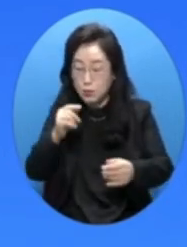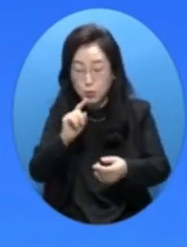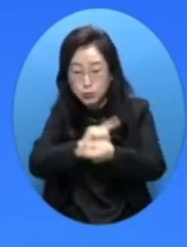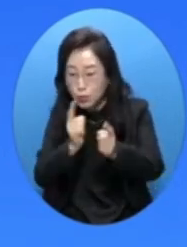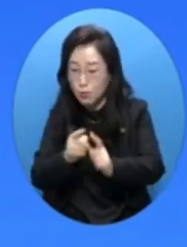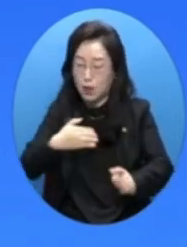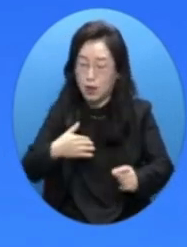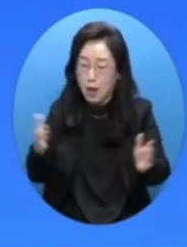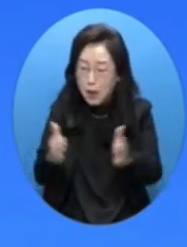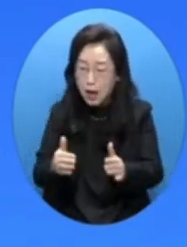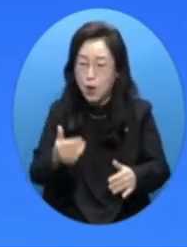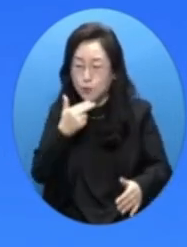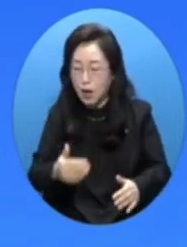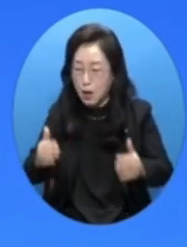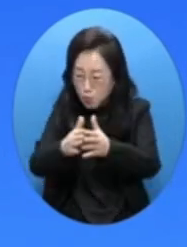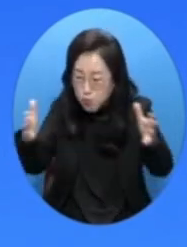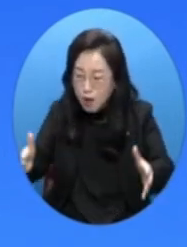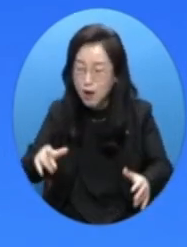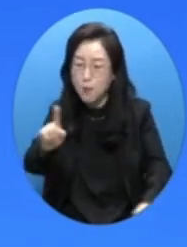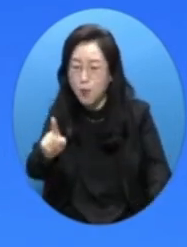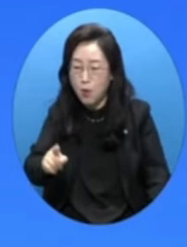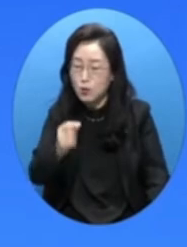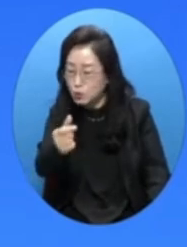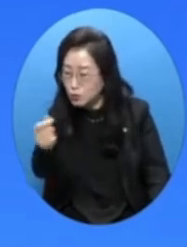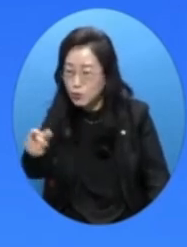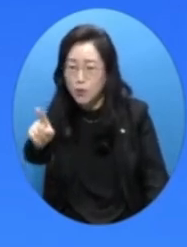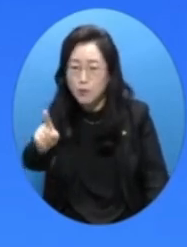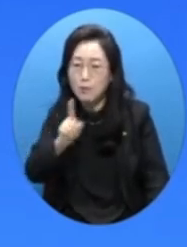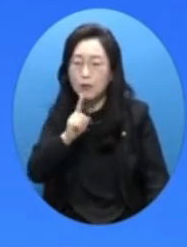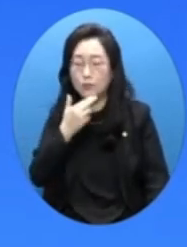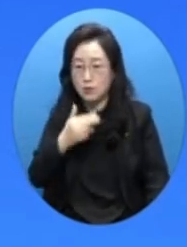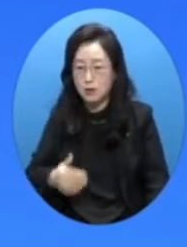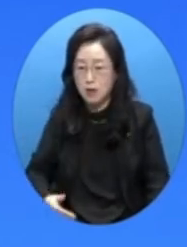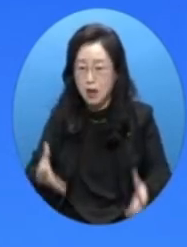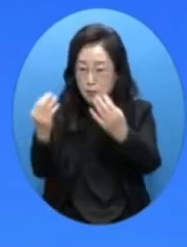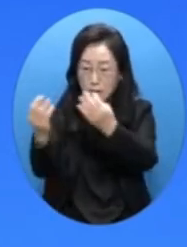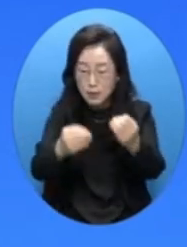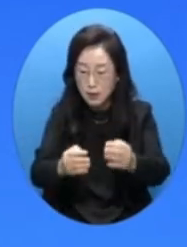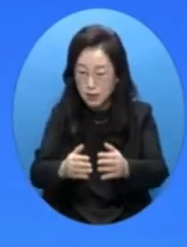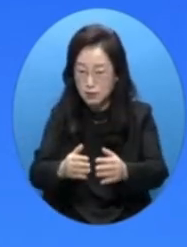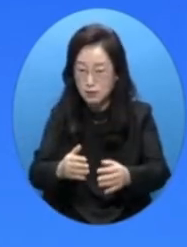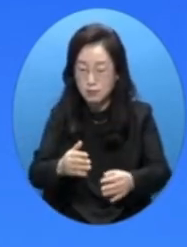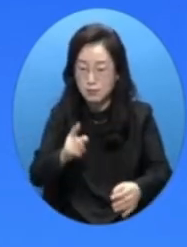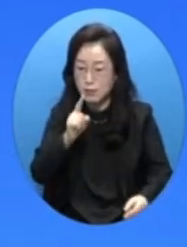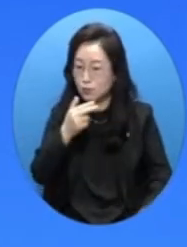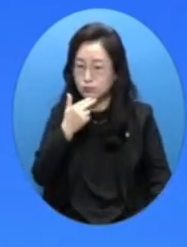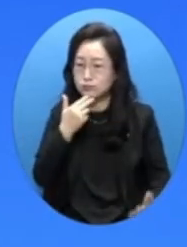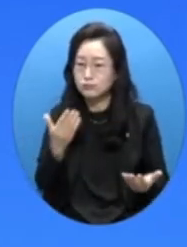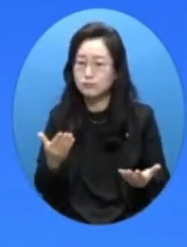없다 좁다 많다 적당하는 얘기를 합니다 많단 얘기 한 사람 한 사람도 없고